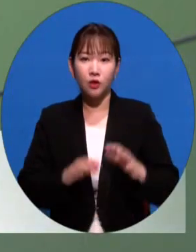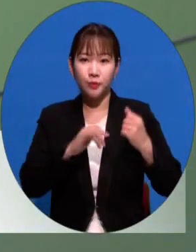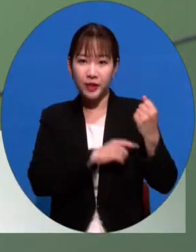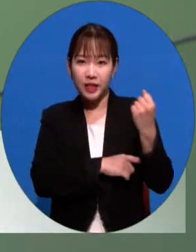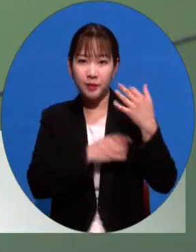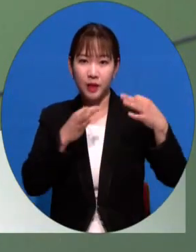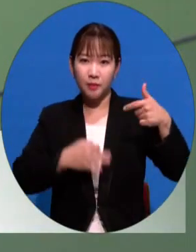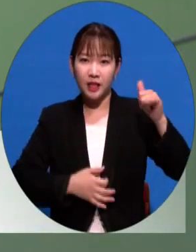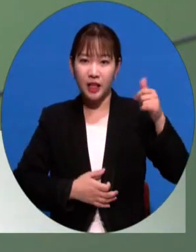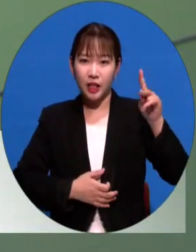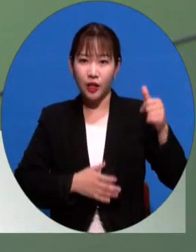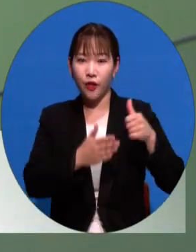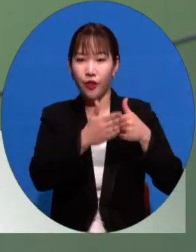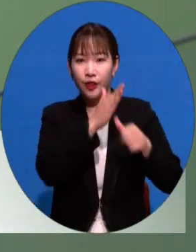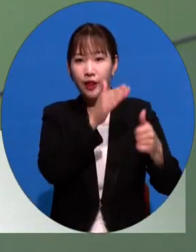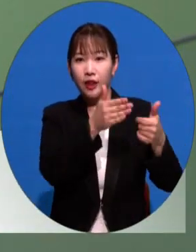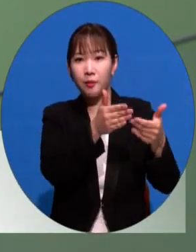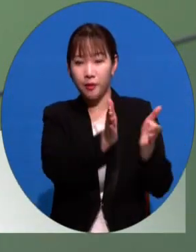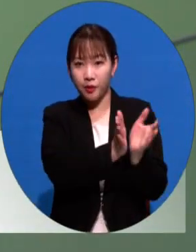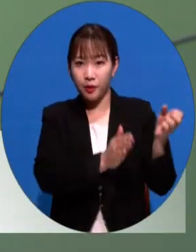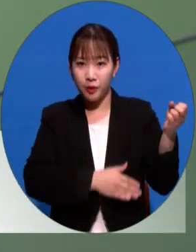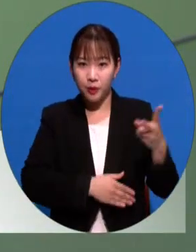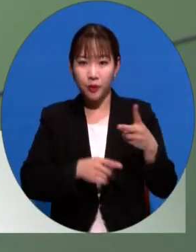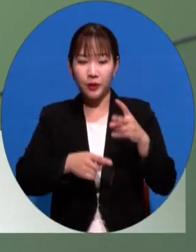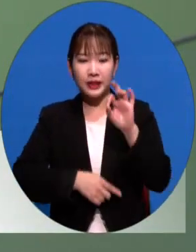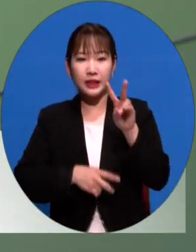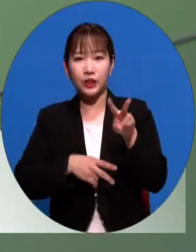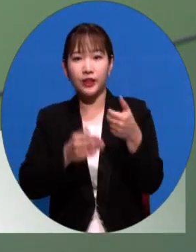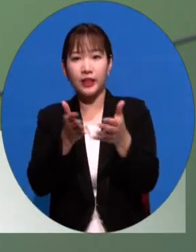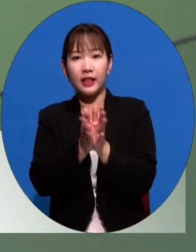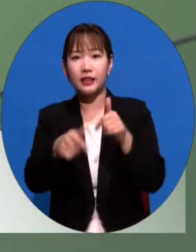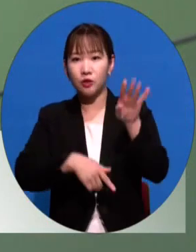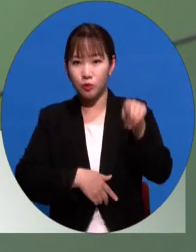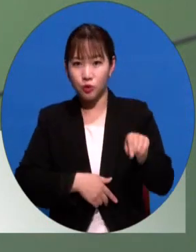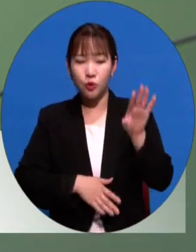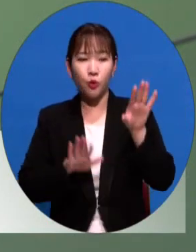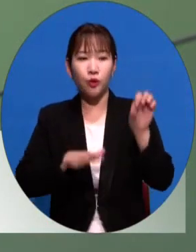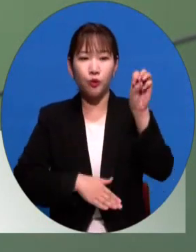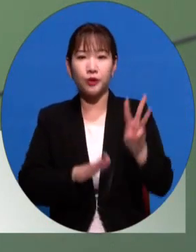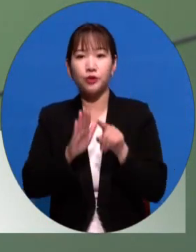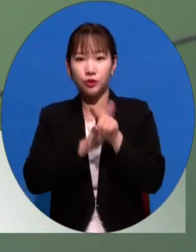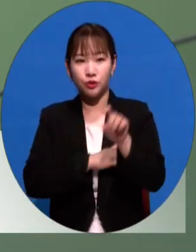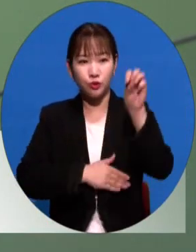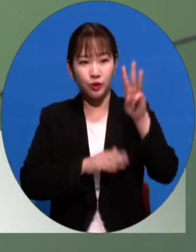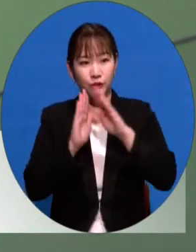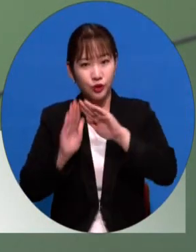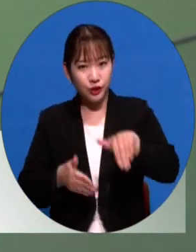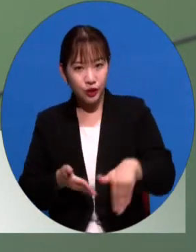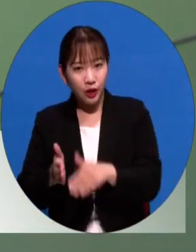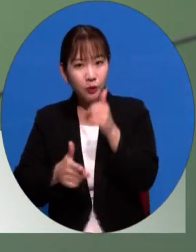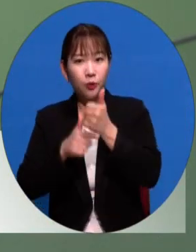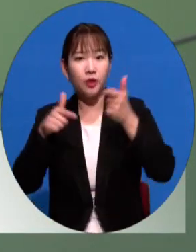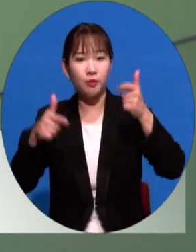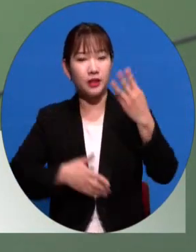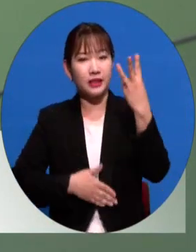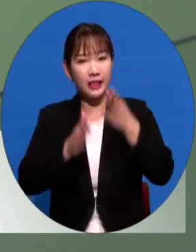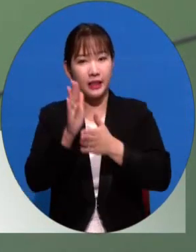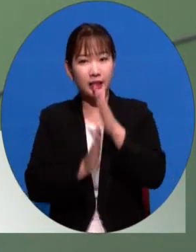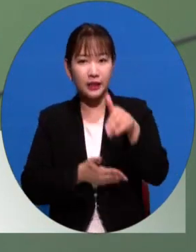국민의힘 김기현 당대표를 비롯한 여당 지도부가 오늘 광주에서 광주, 전남, 전북 등 호남권 3개